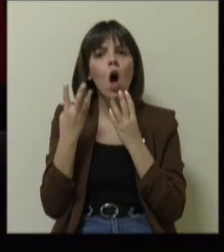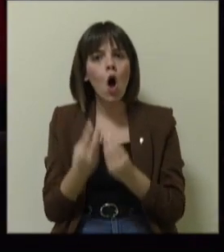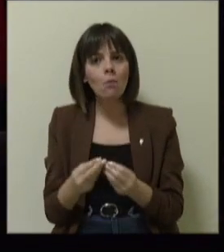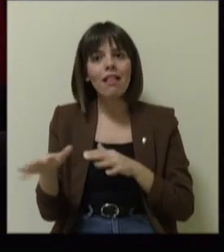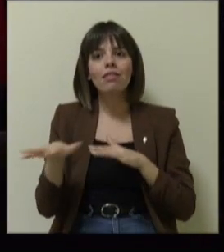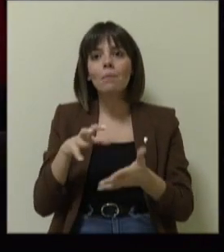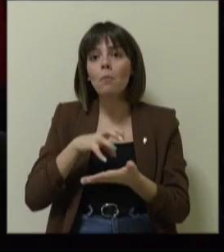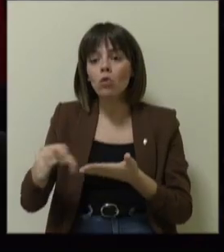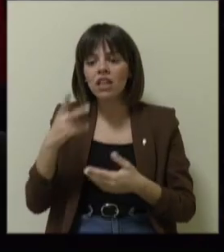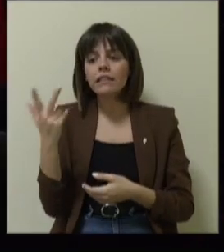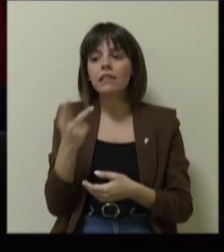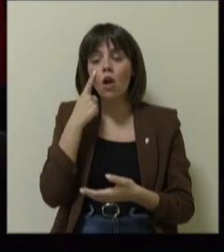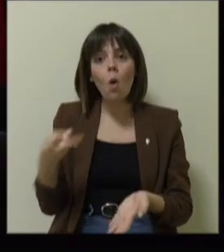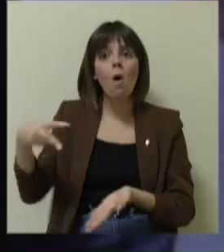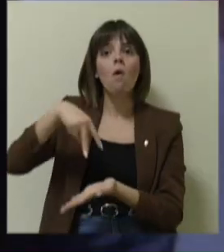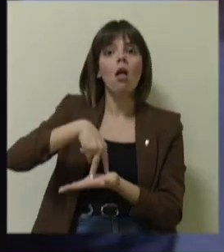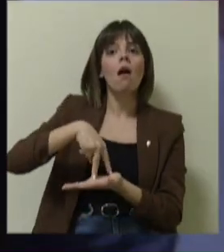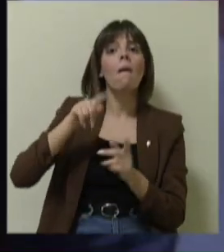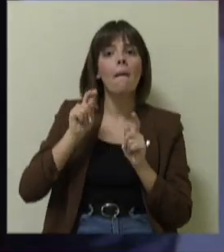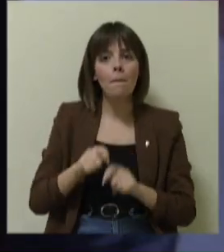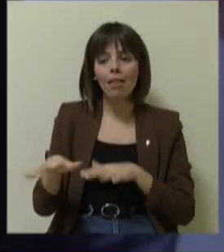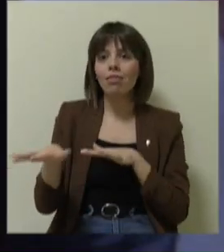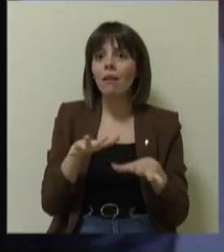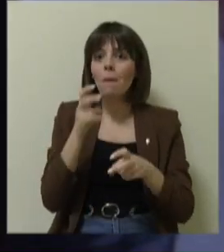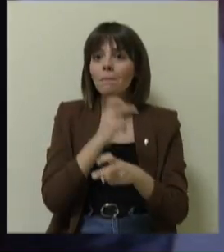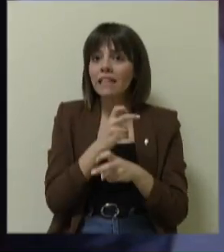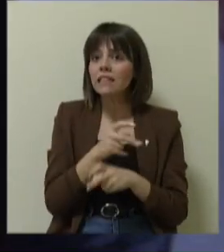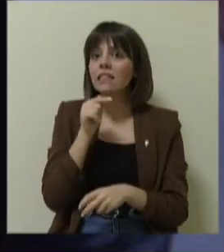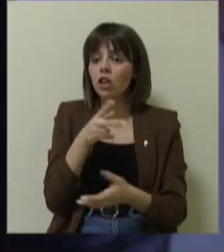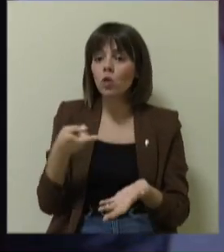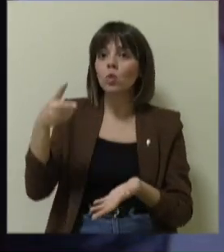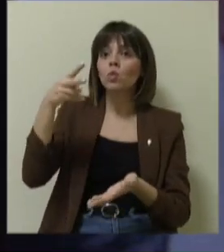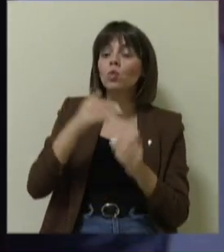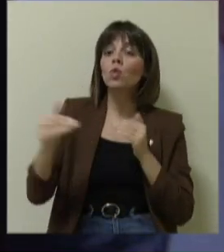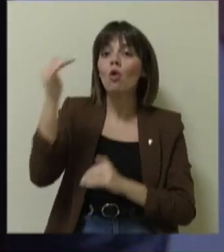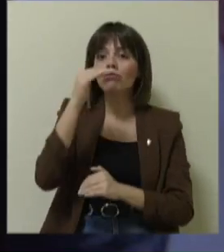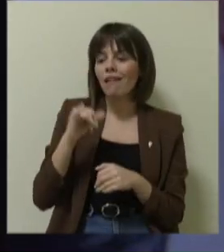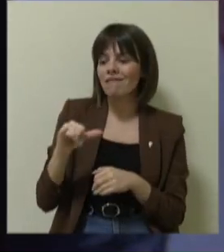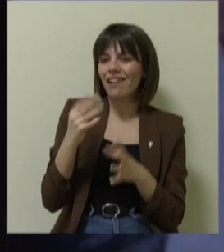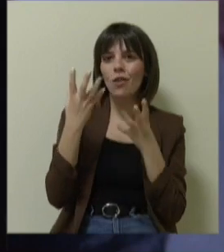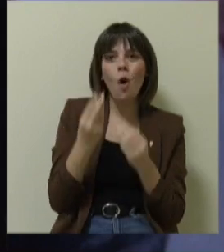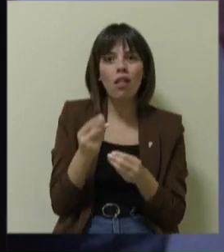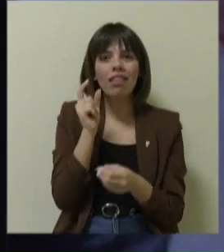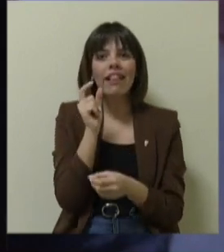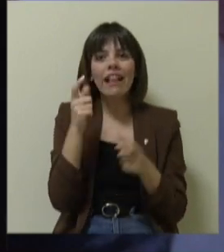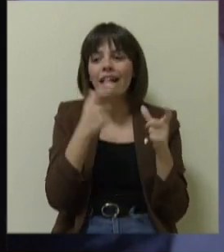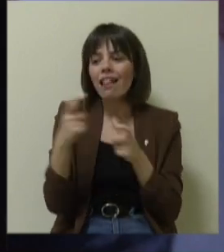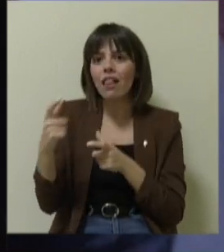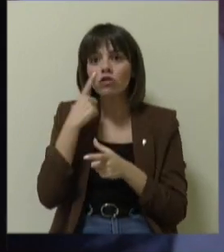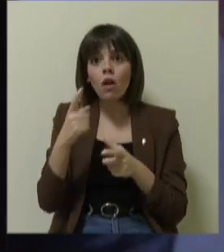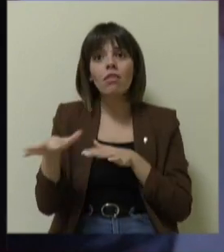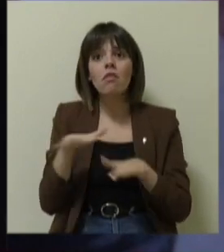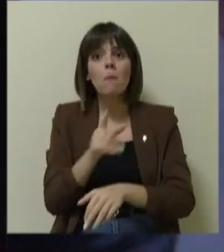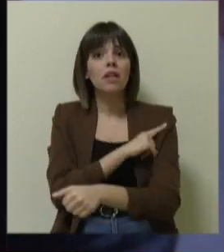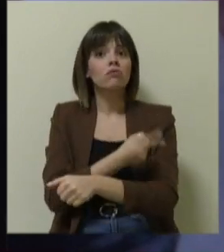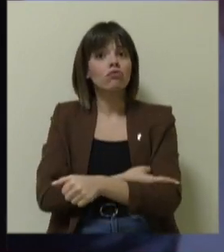bölgesini hızla ayağa kaldırmak, deprem riski yüksek ve yakın olan illerimizi depreme dirençli